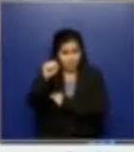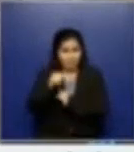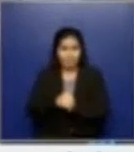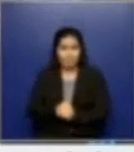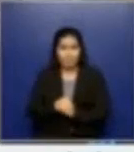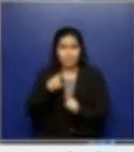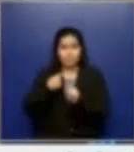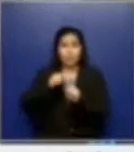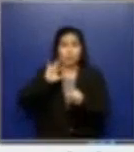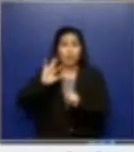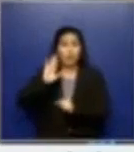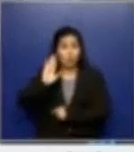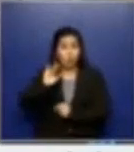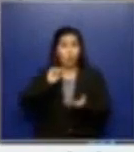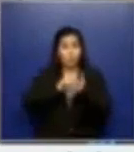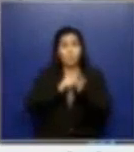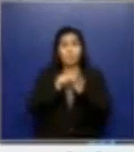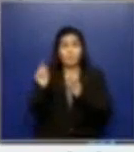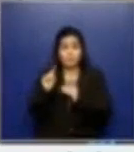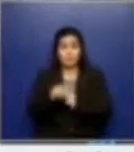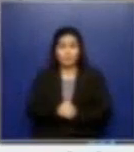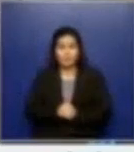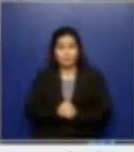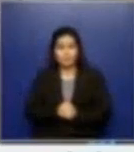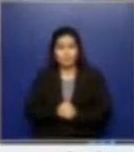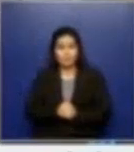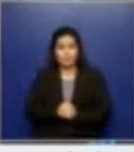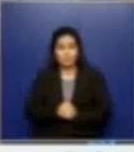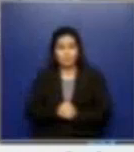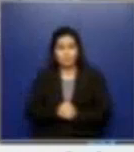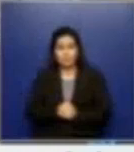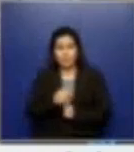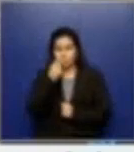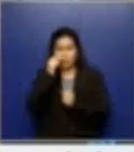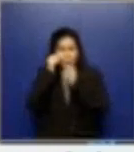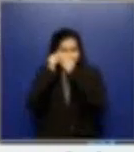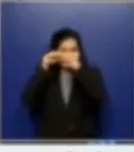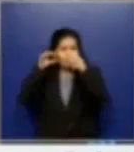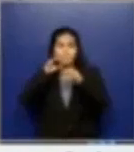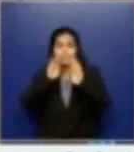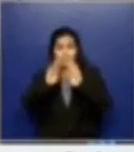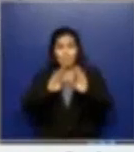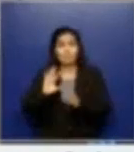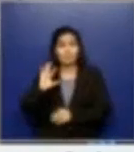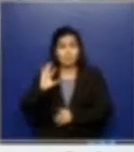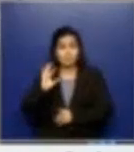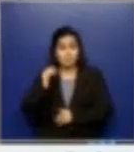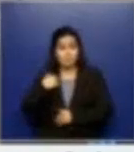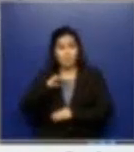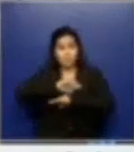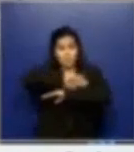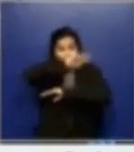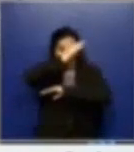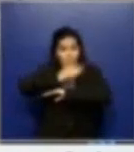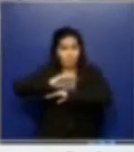บวก5ของท่านเนี่ยคือยังไงครับผมสมมุติภาพให้เห็นง่ายๆนะในโลกนี้เอาละมีภูเขาอยู่สู